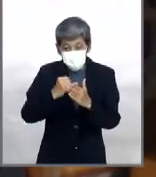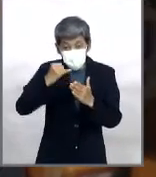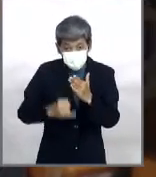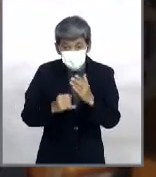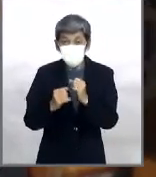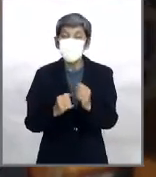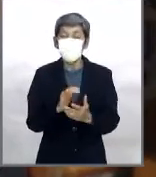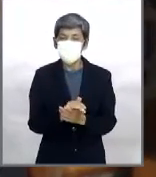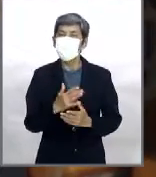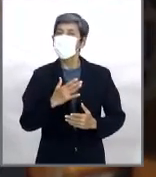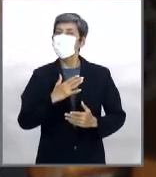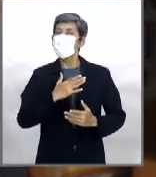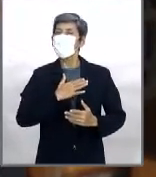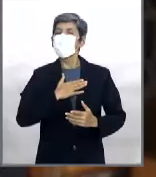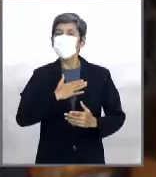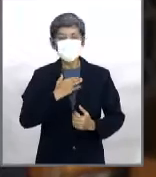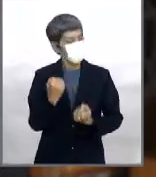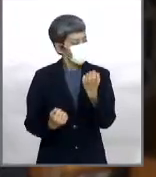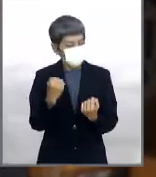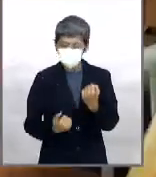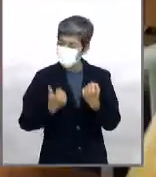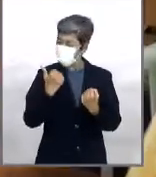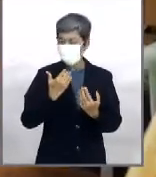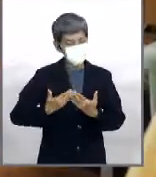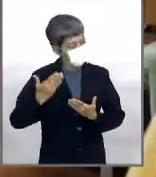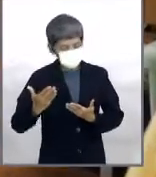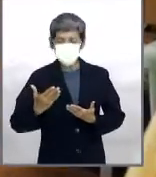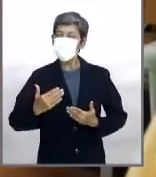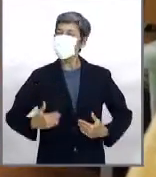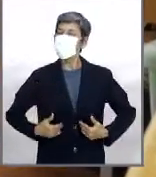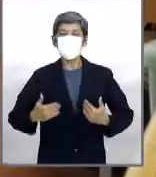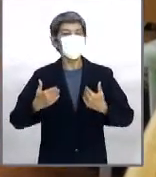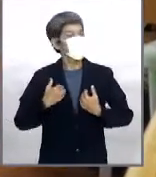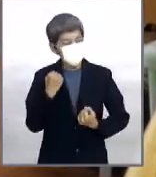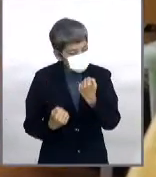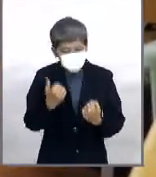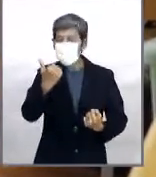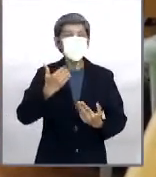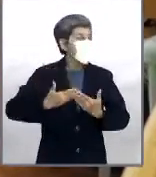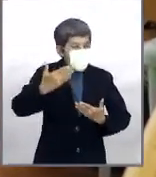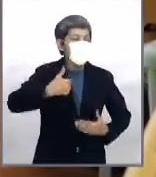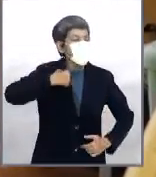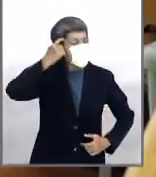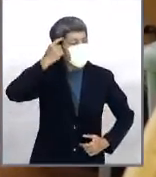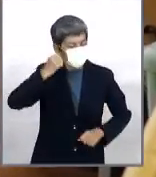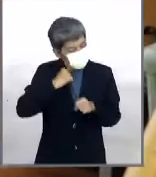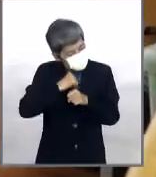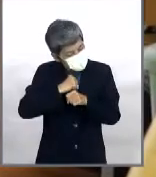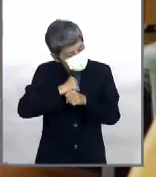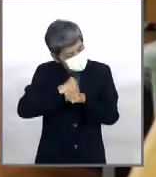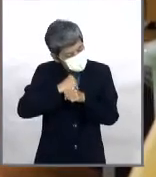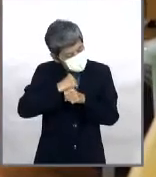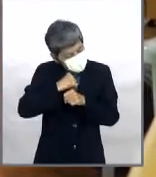จบปีเนี้ยปีที่2ปีที่3ปีที่4เนี่ยเราได้รถแน่นอน เราวางแผนชีวิตไว้ ได้บ้านแน่นอนนะครับผมสบายทำงานหนักม